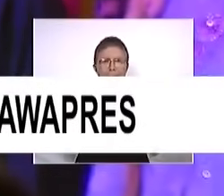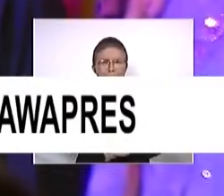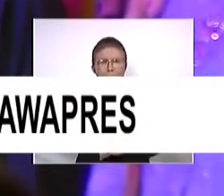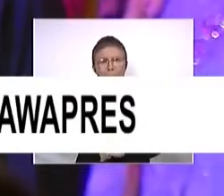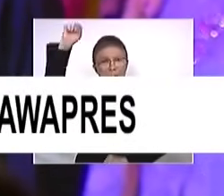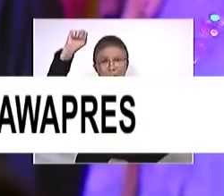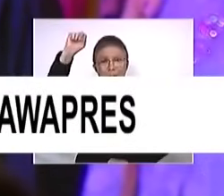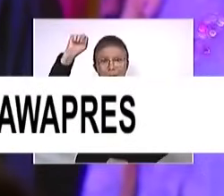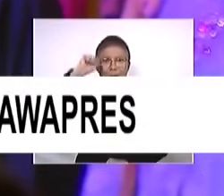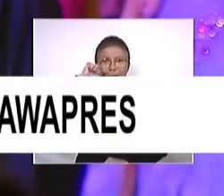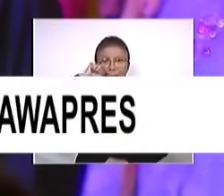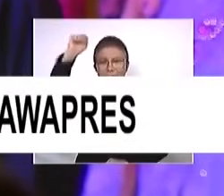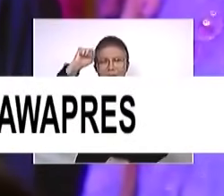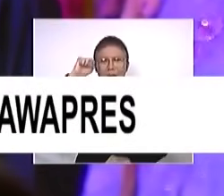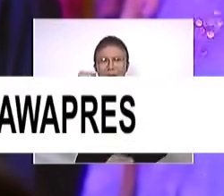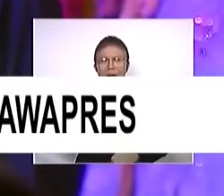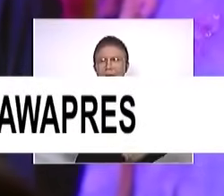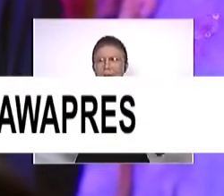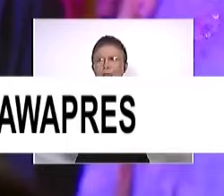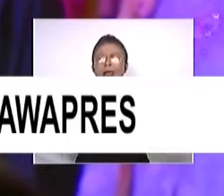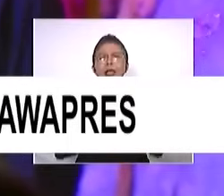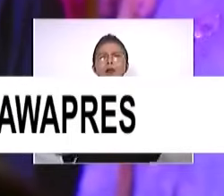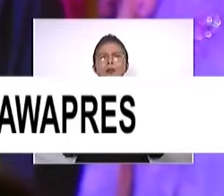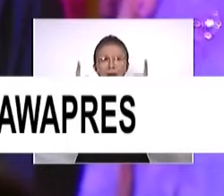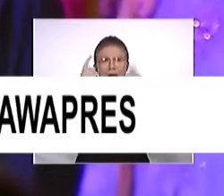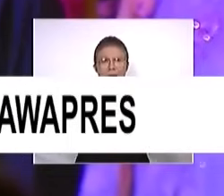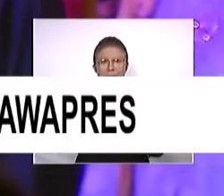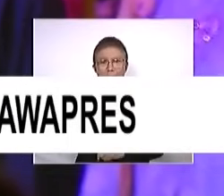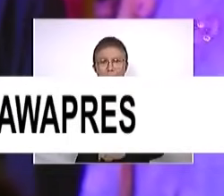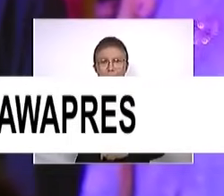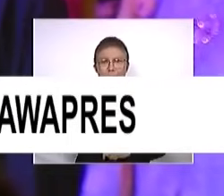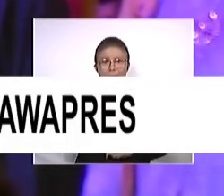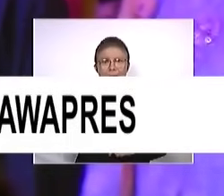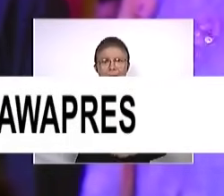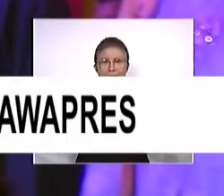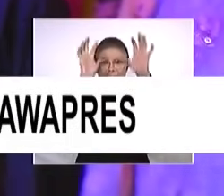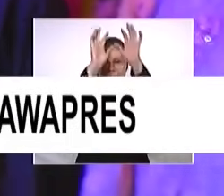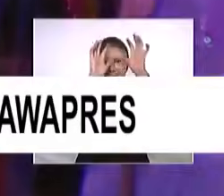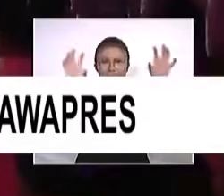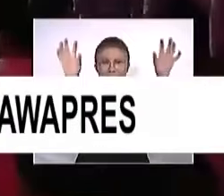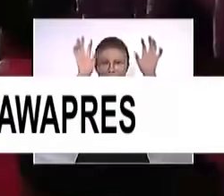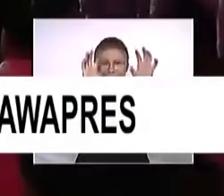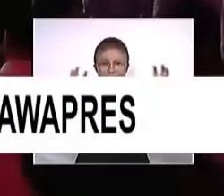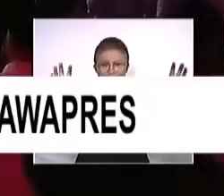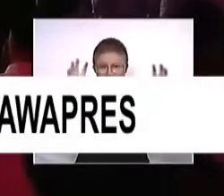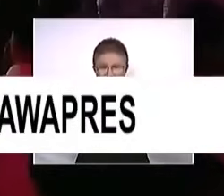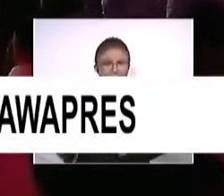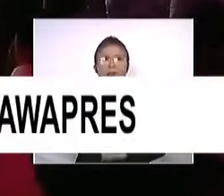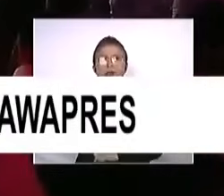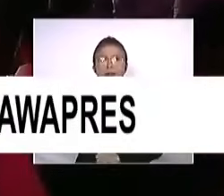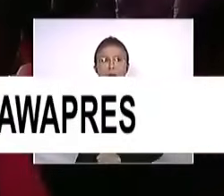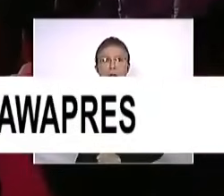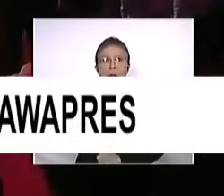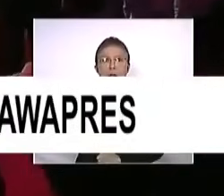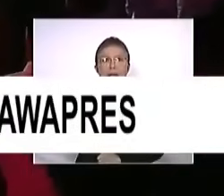MD juga sama beliau adalah akademisi intelektual maka ketika berdebat pun sudah biasa nah saya katakan Gibran pun sebenarnya